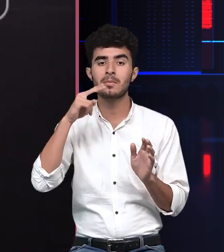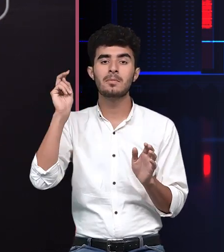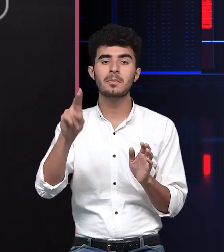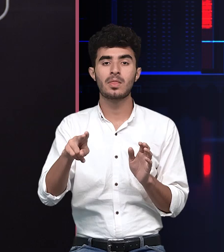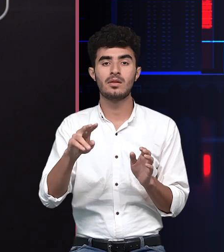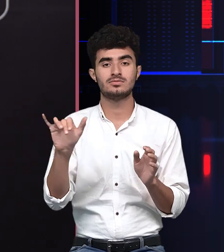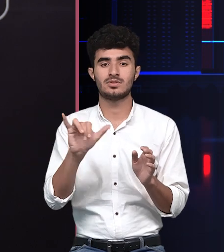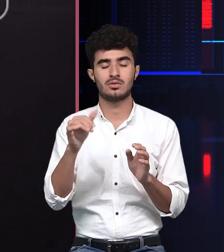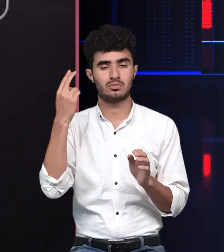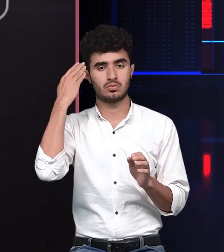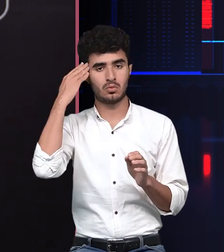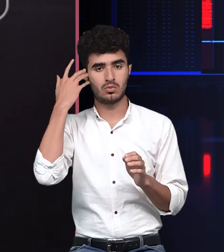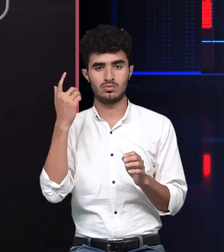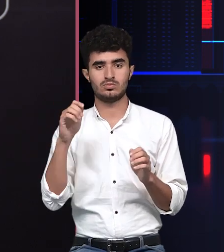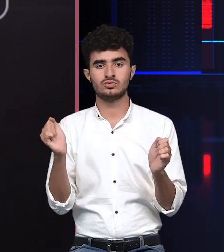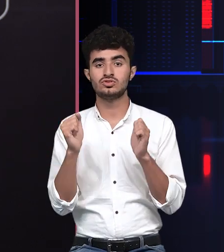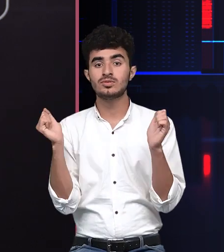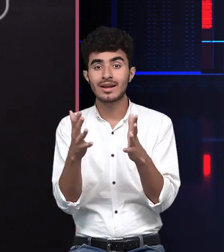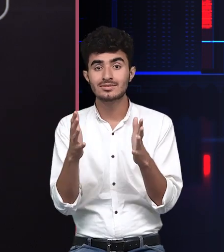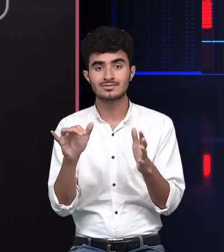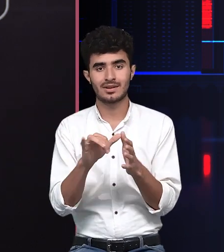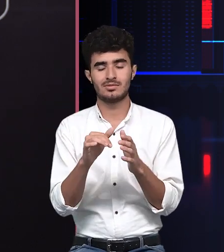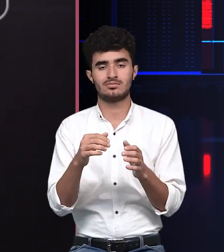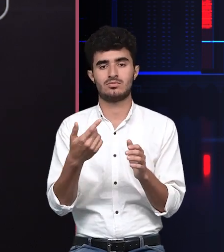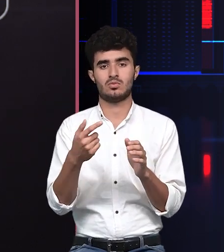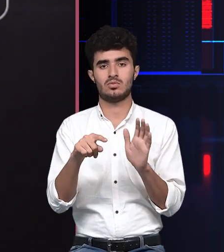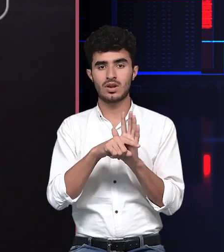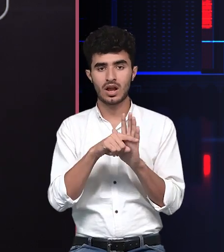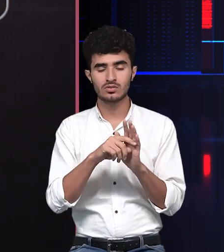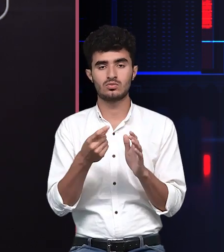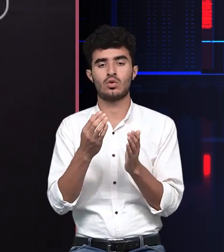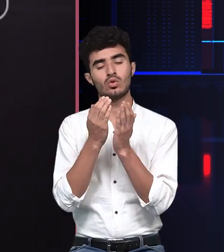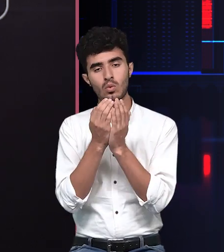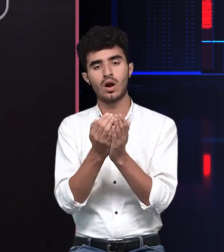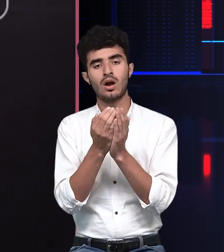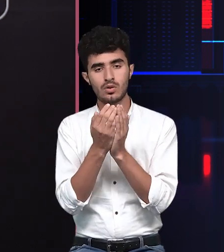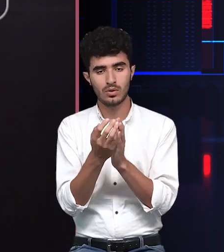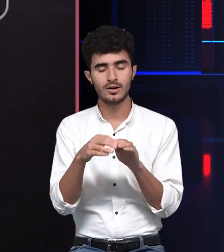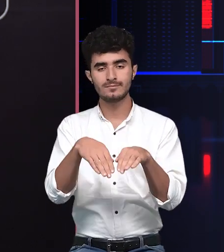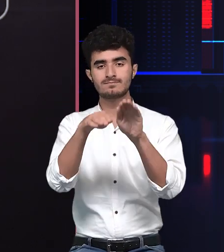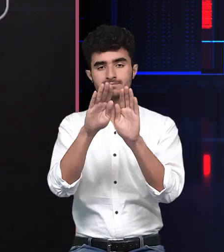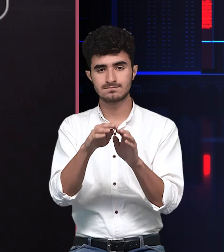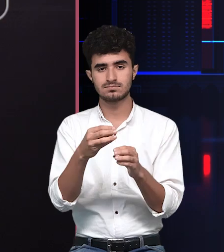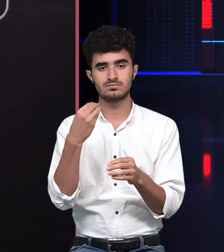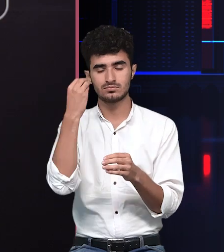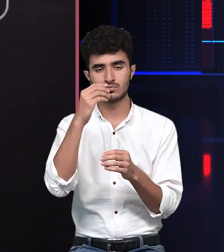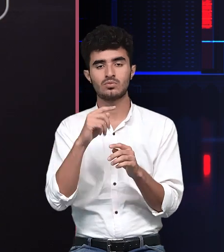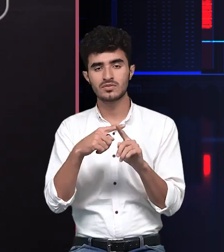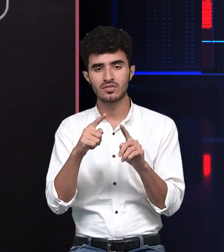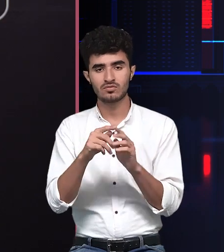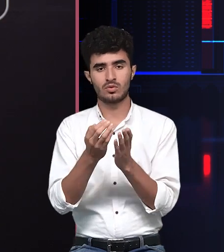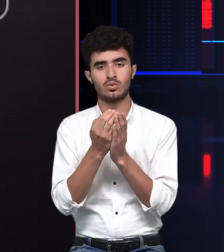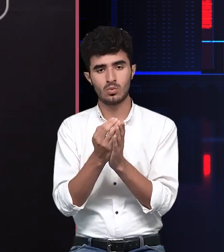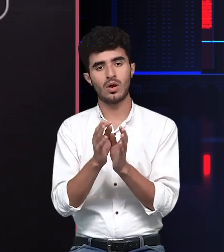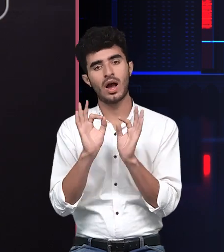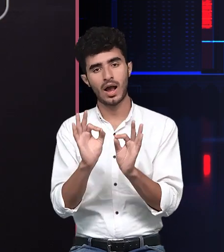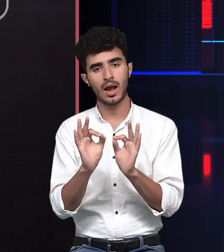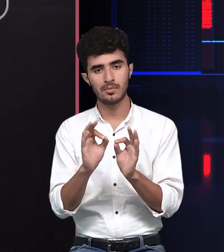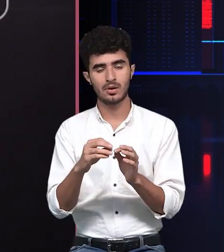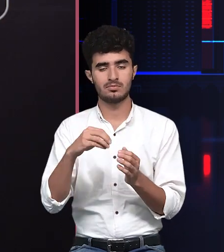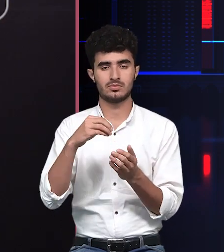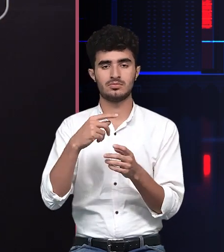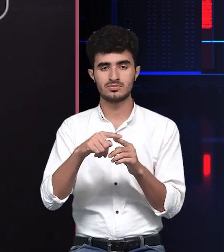कोई बीमारी है जिसका इलाज होना चाहिए। तो जो पेशेंट हमारे पास आते थे वहाँ, तो वो बहुत लेट हो जाते थे। उनकी बीमारी